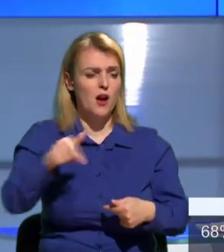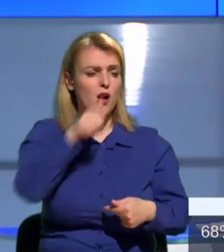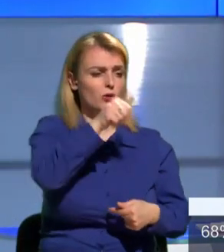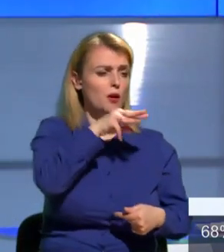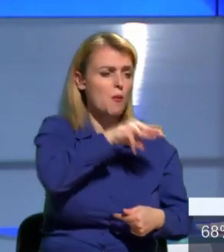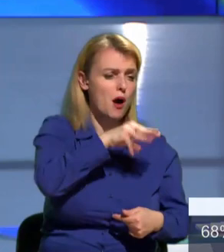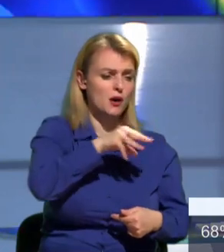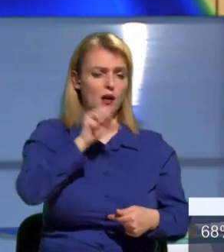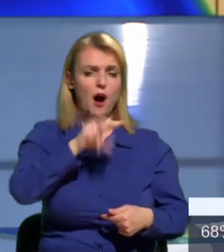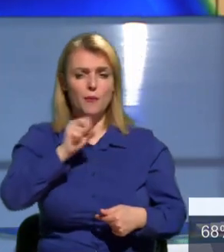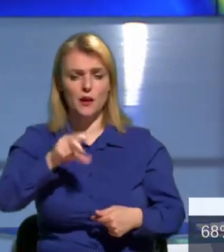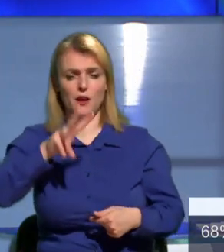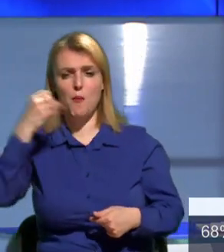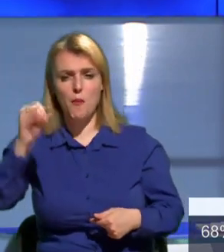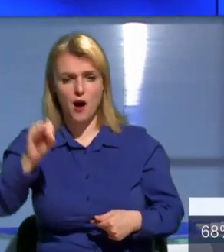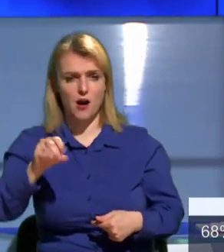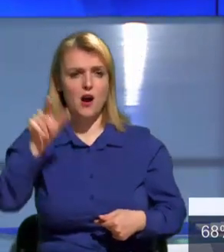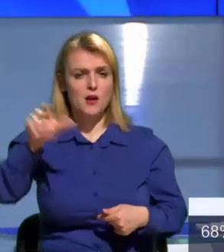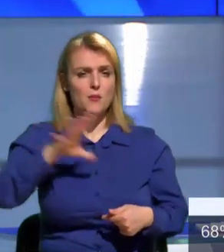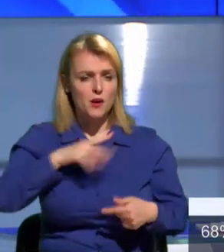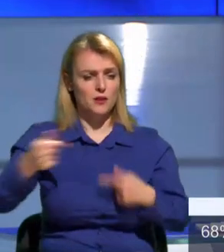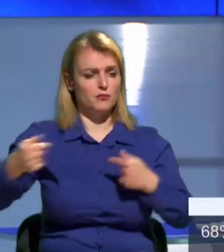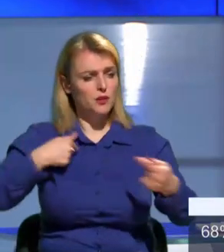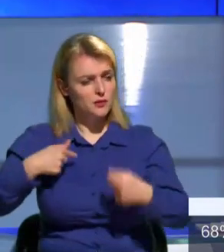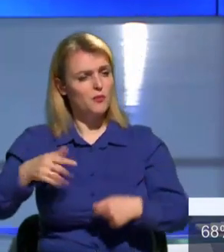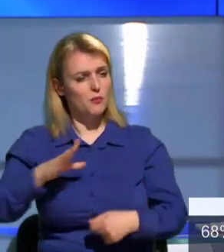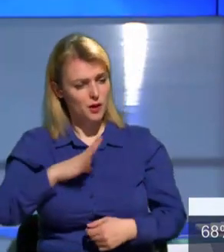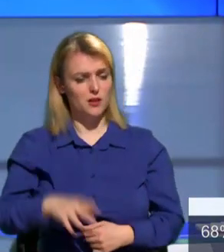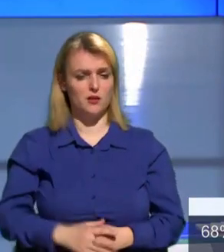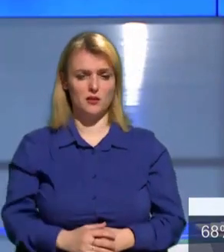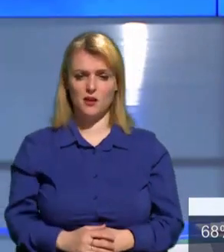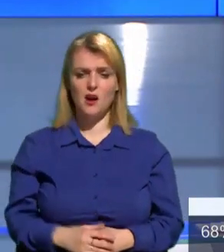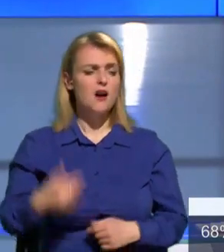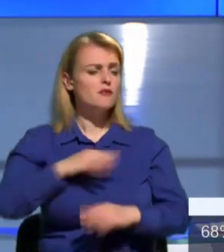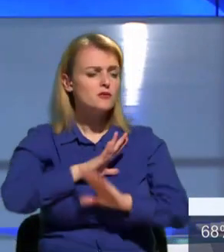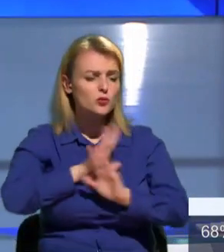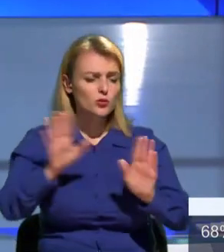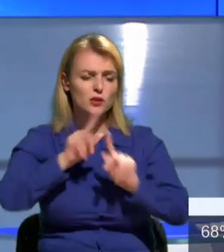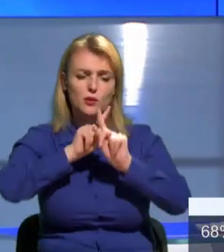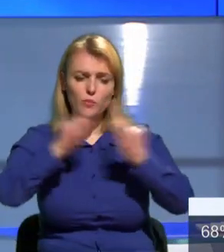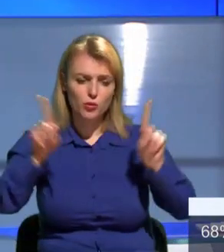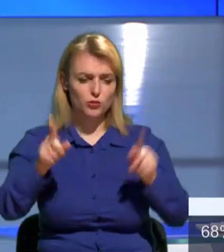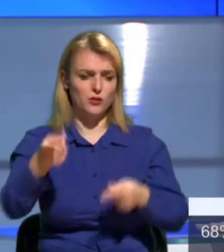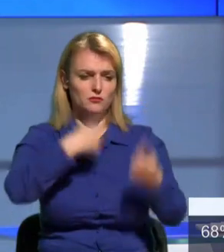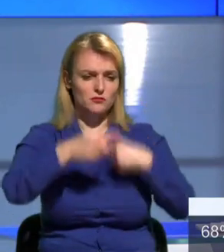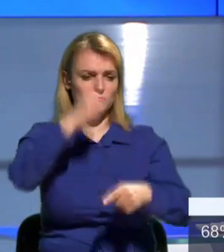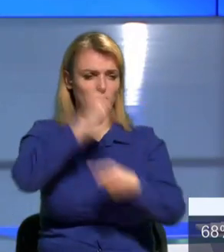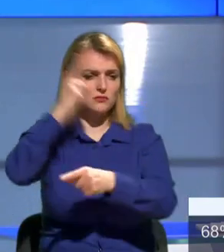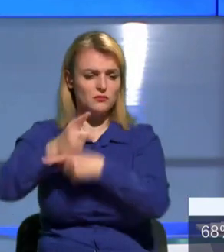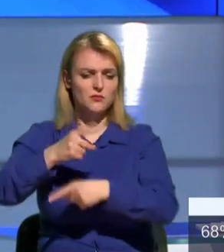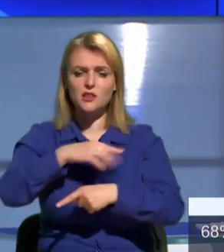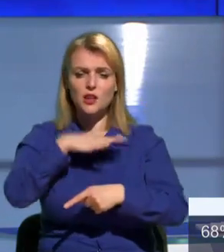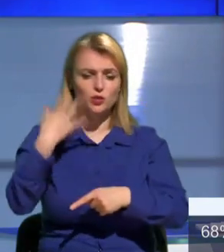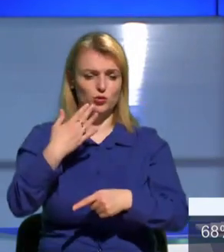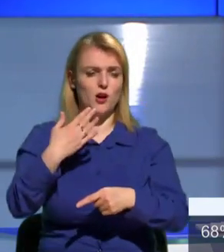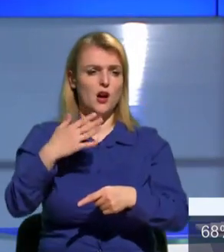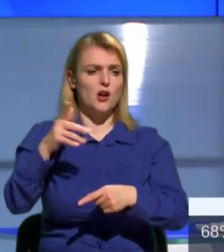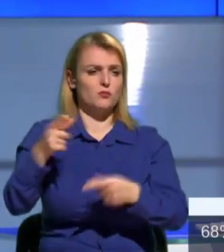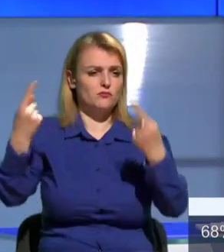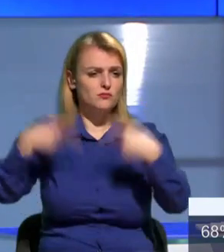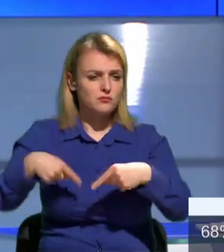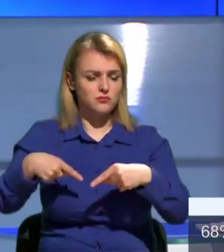mai. Eu știu și am discutat cu colegii din guvern, noi nu vom reintroduce restricțiile pentru activitatea economică. Eu